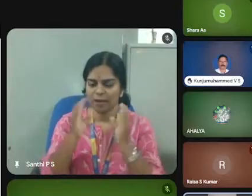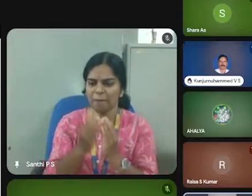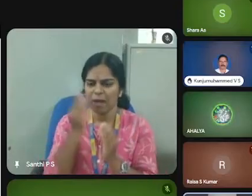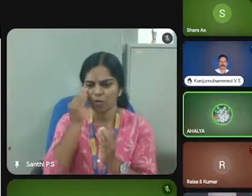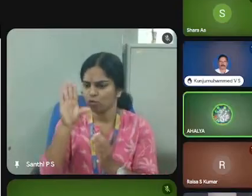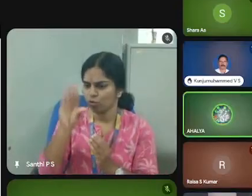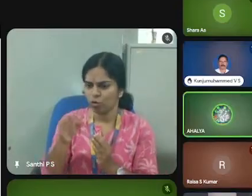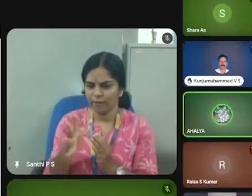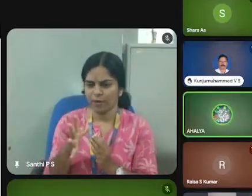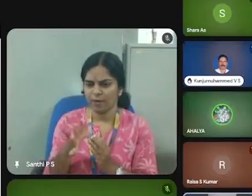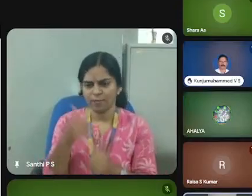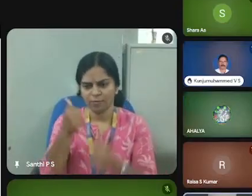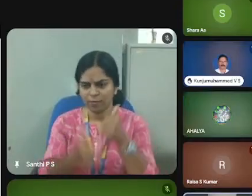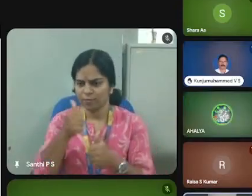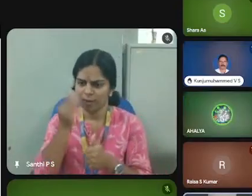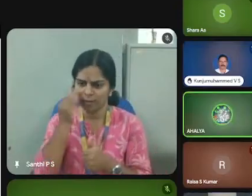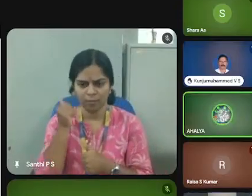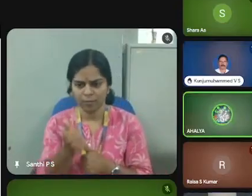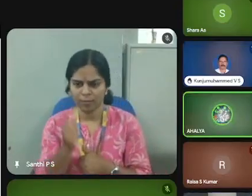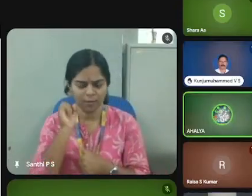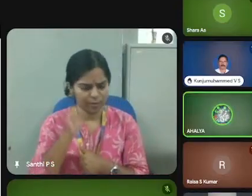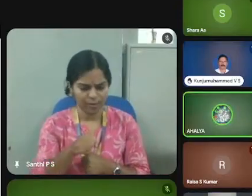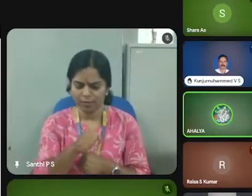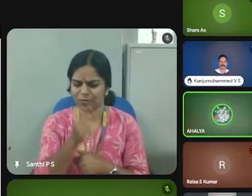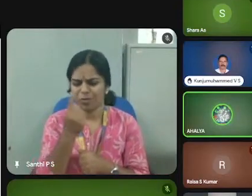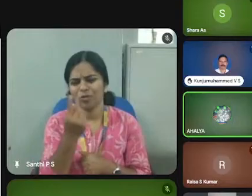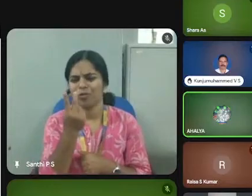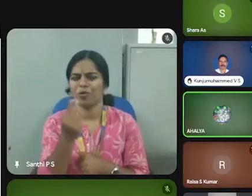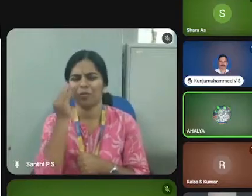കുറവില്ല, പരീക്ഷയിലൊക്കെ നന്നായിട്ട് സ്കോർ ചെയ്തു. 1-2 മാർക്കേ